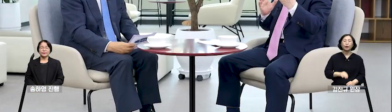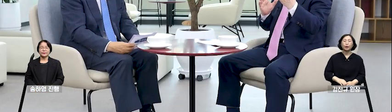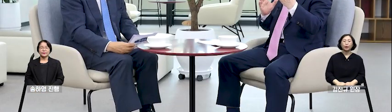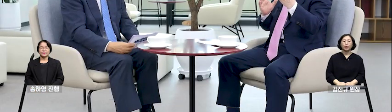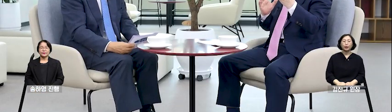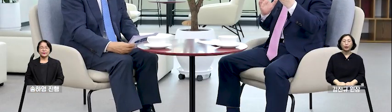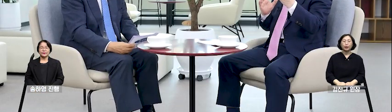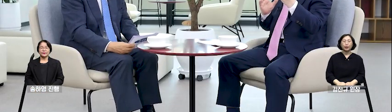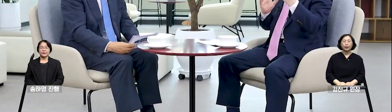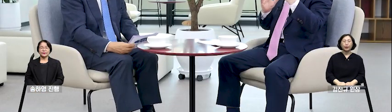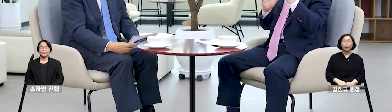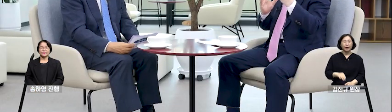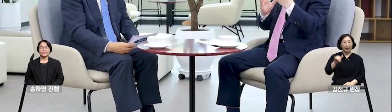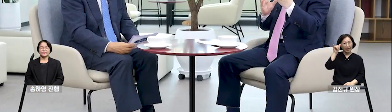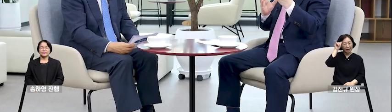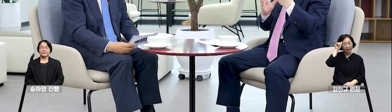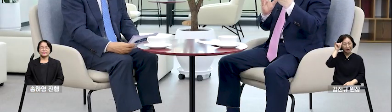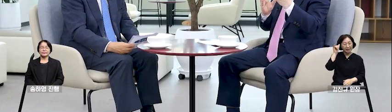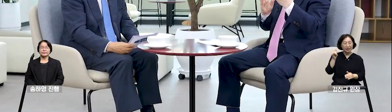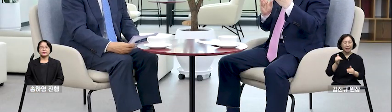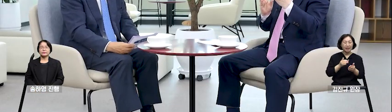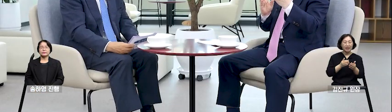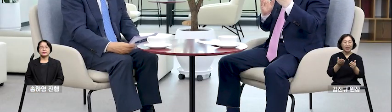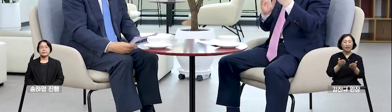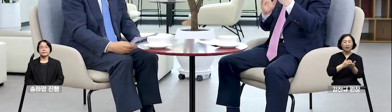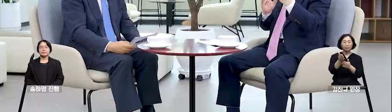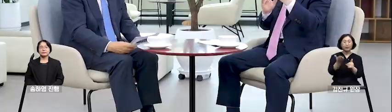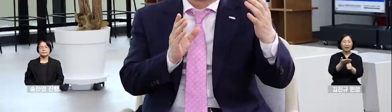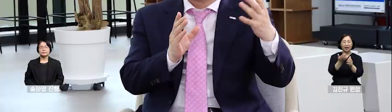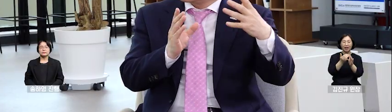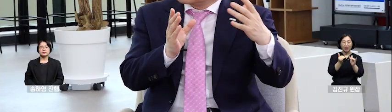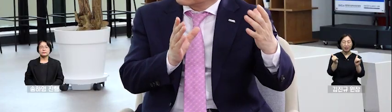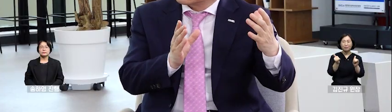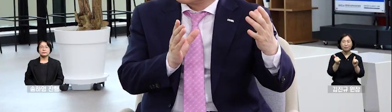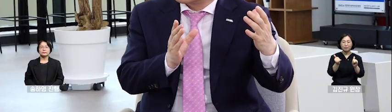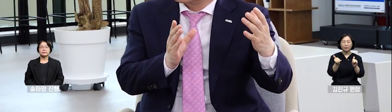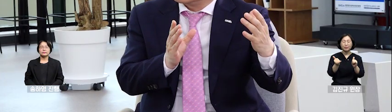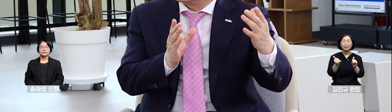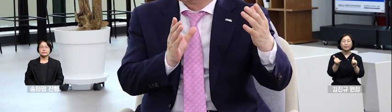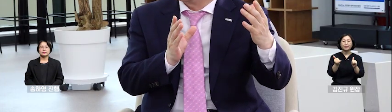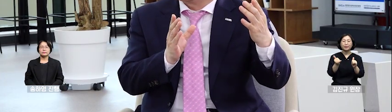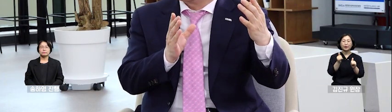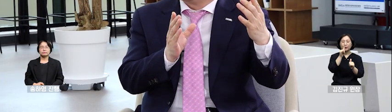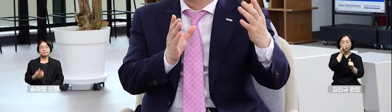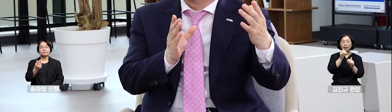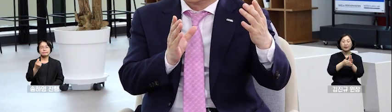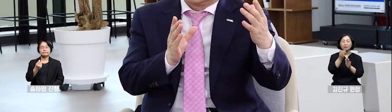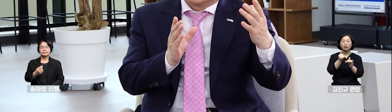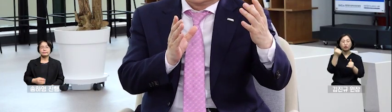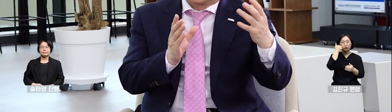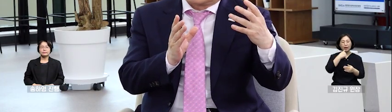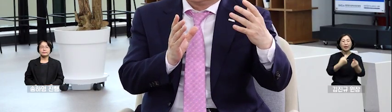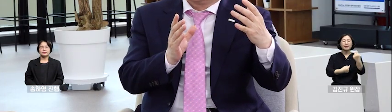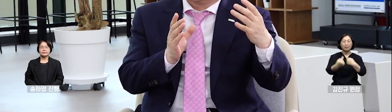인공지능 이제 양성하는 분들과 포함되어 있는데 그 시민들 누구나 참여할 수 없음 왕자가 있는거구요 관련된